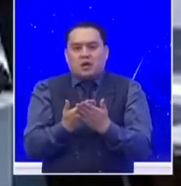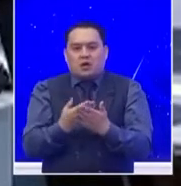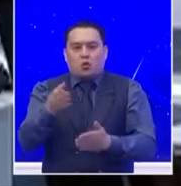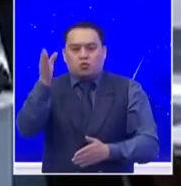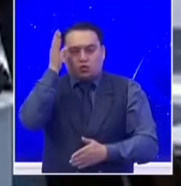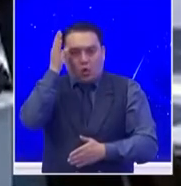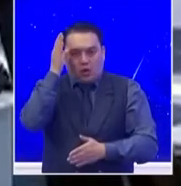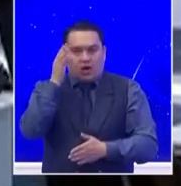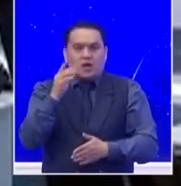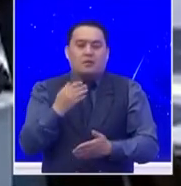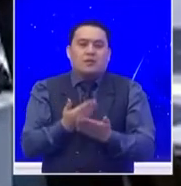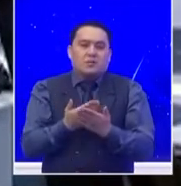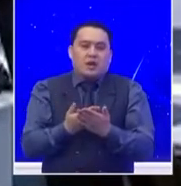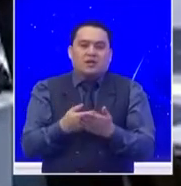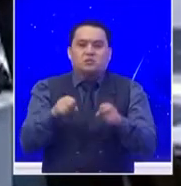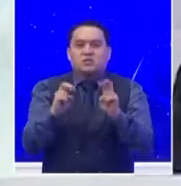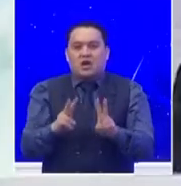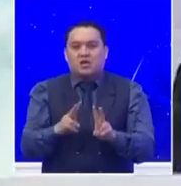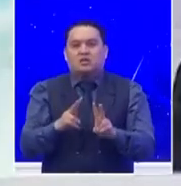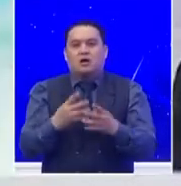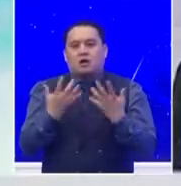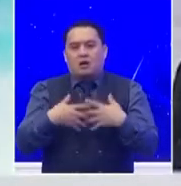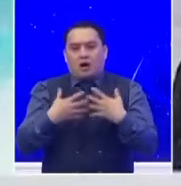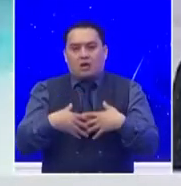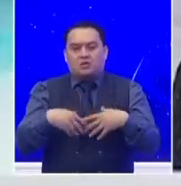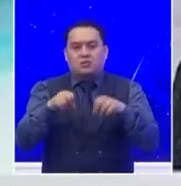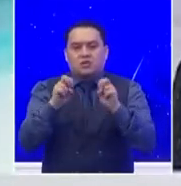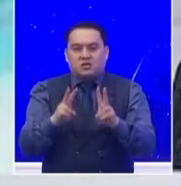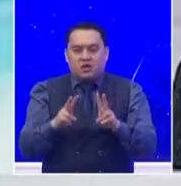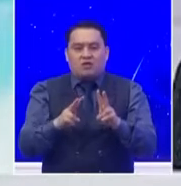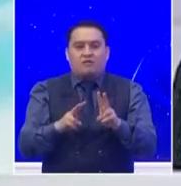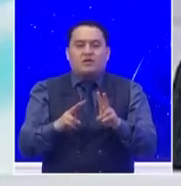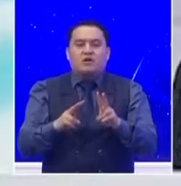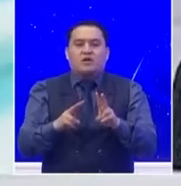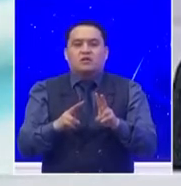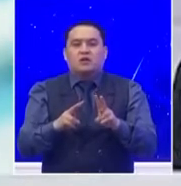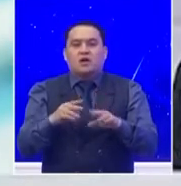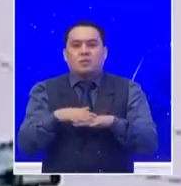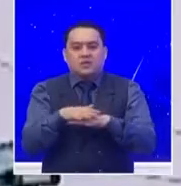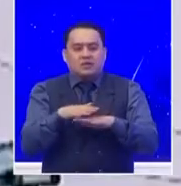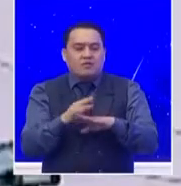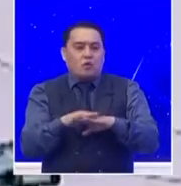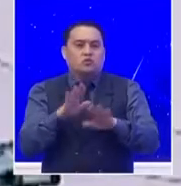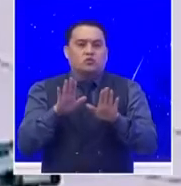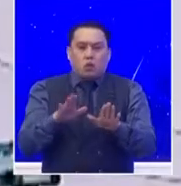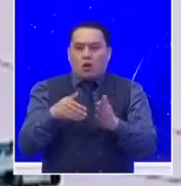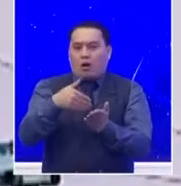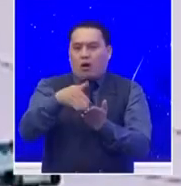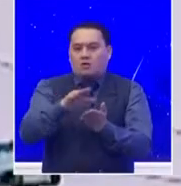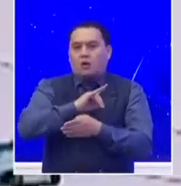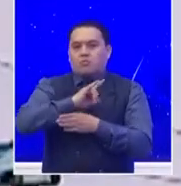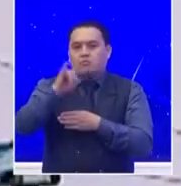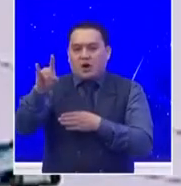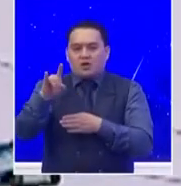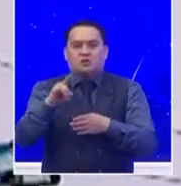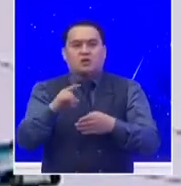ученых, то есть предположение экспертов, рассчитанных посредством специальных формул. Власти страны призывают казахстанцев отказаться от поездок за